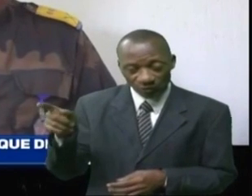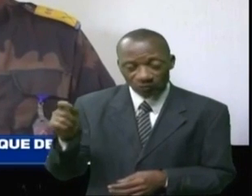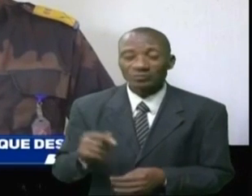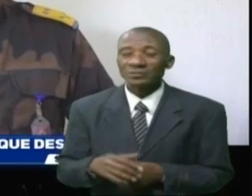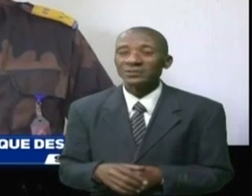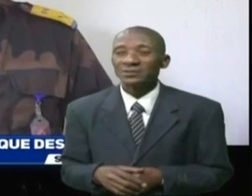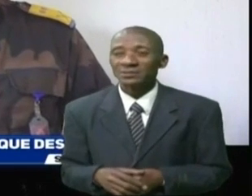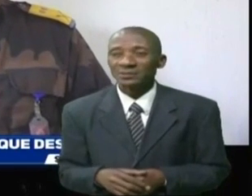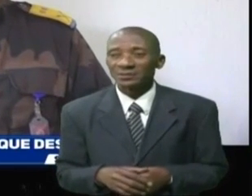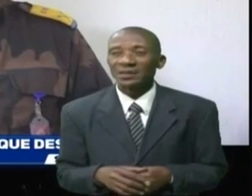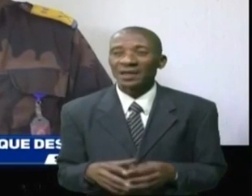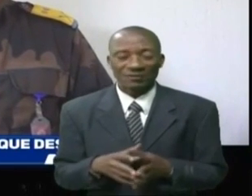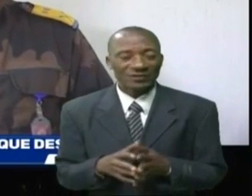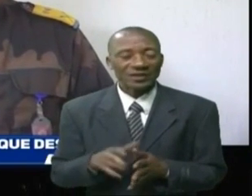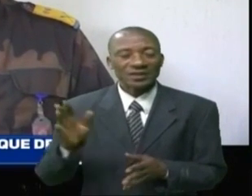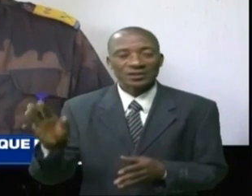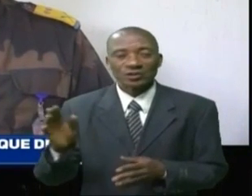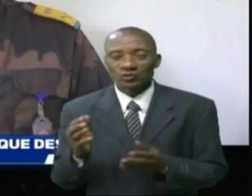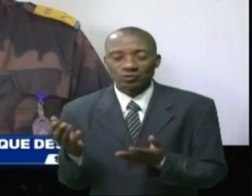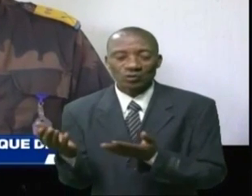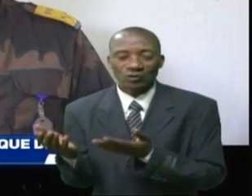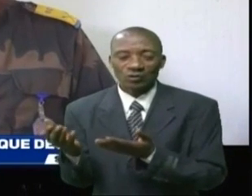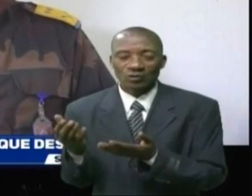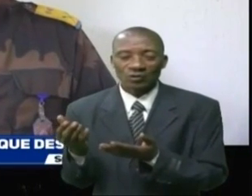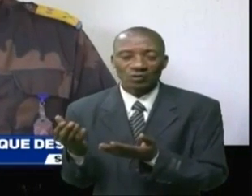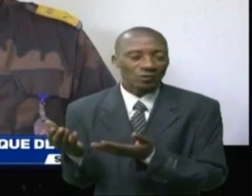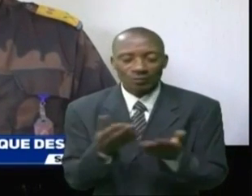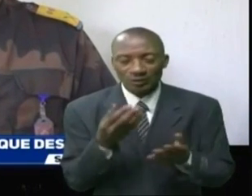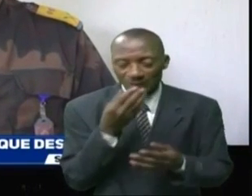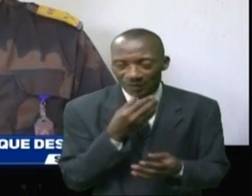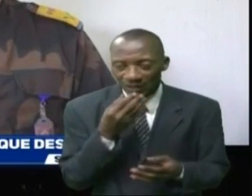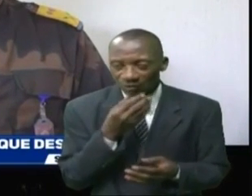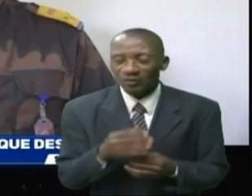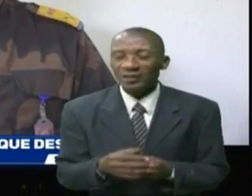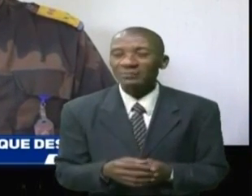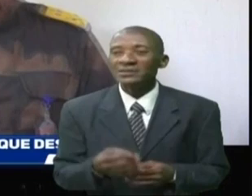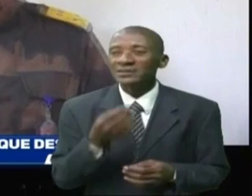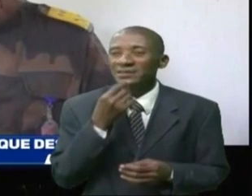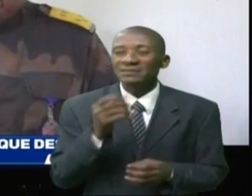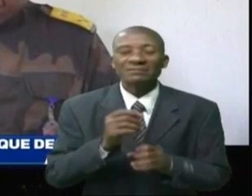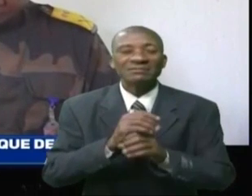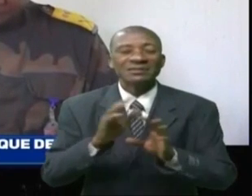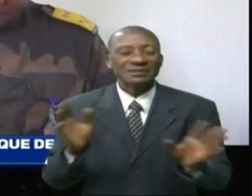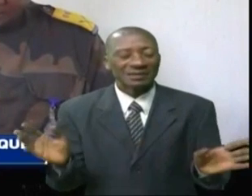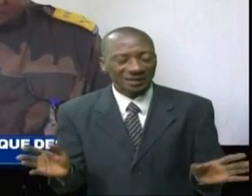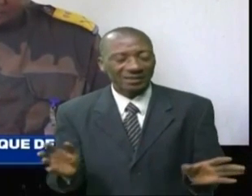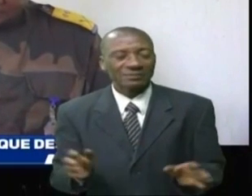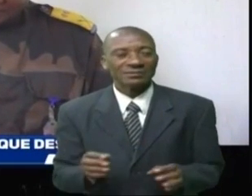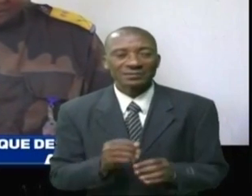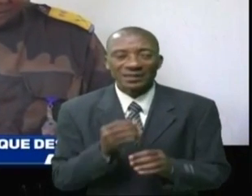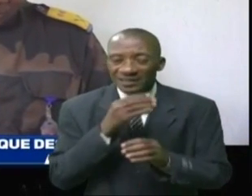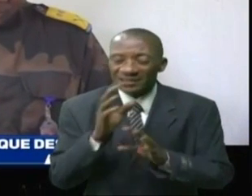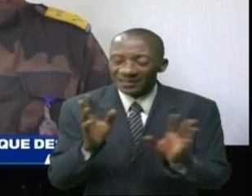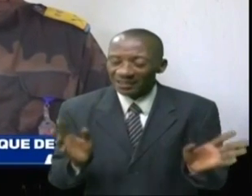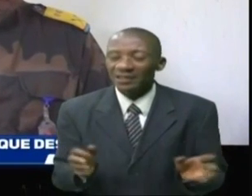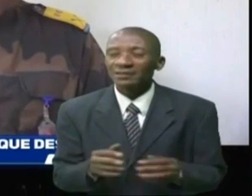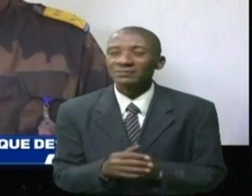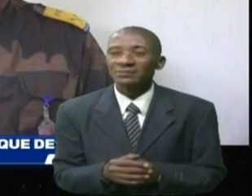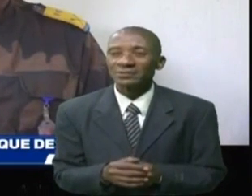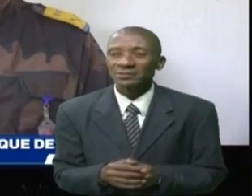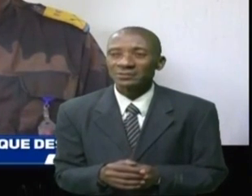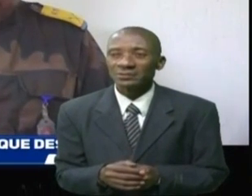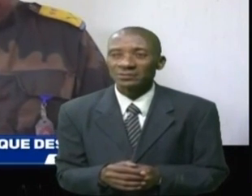qui circule dans les médias et réseaux sociaux n'est qu'un prétexte pour justifier sa réoccupation